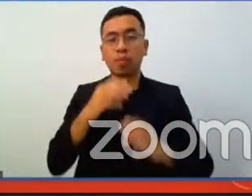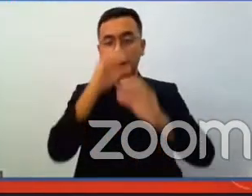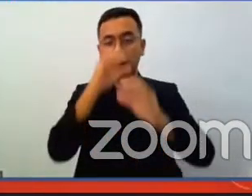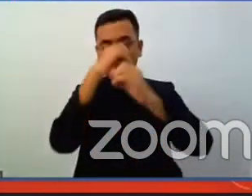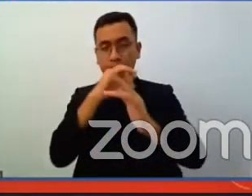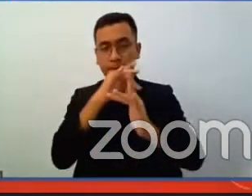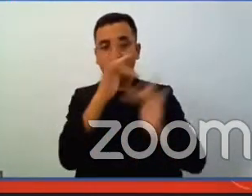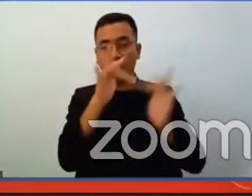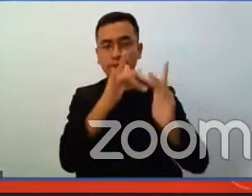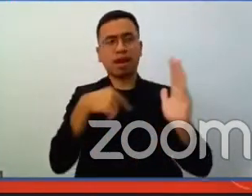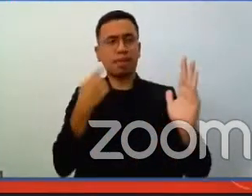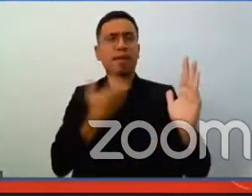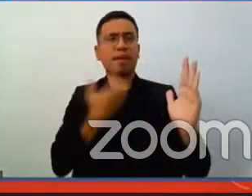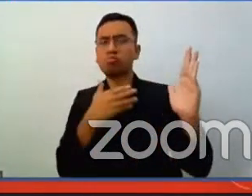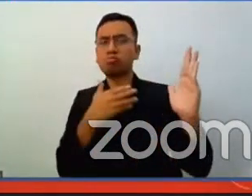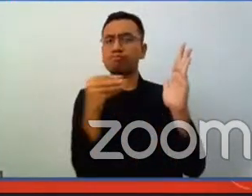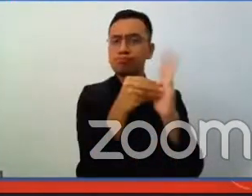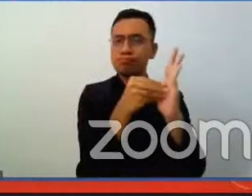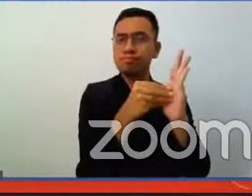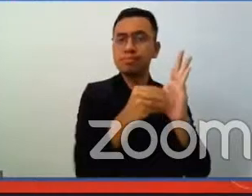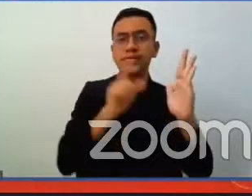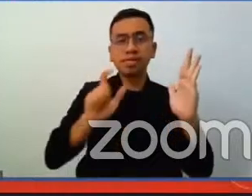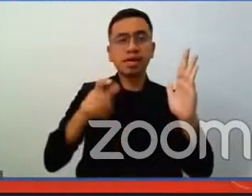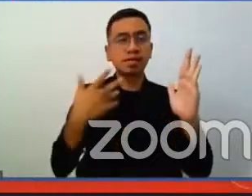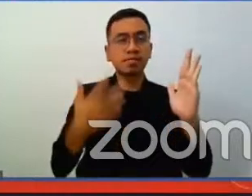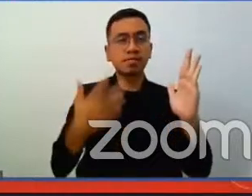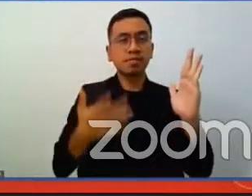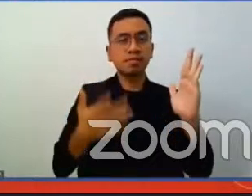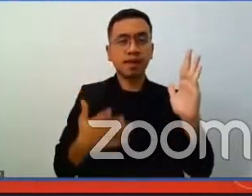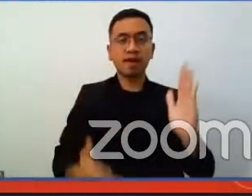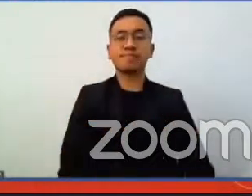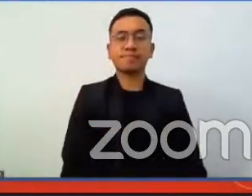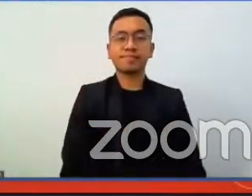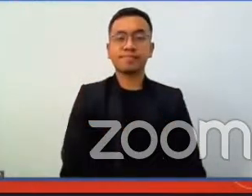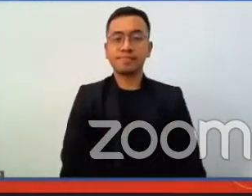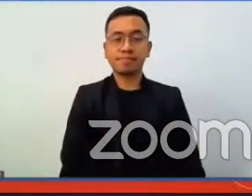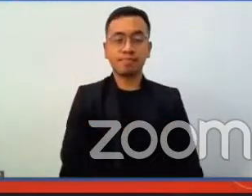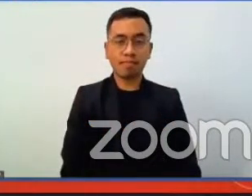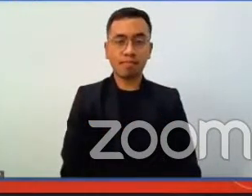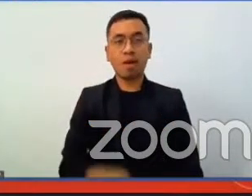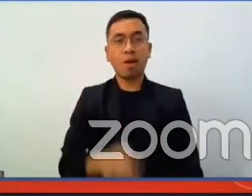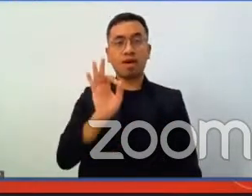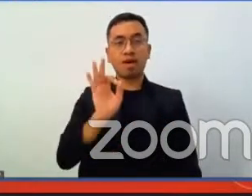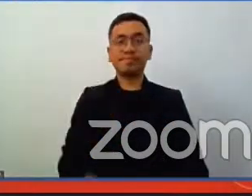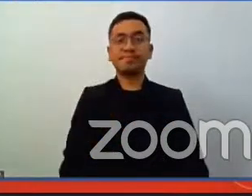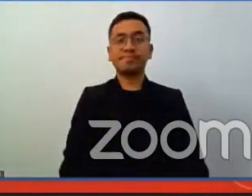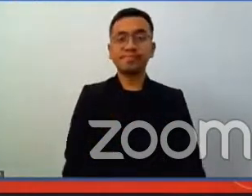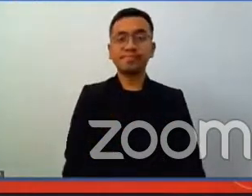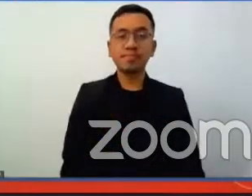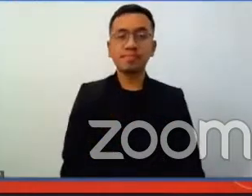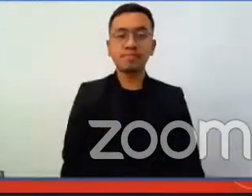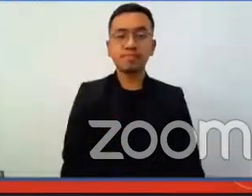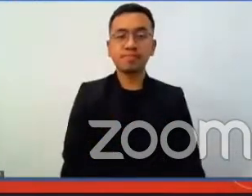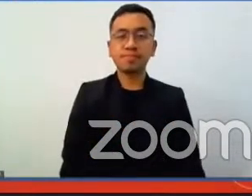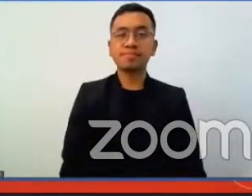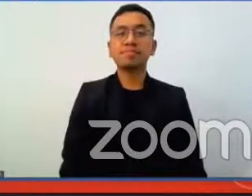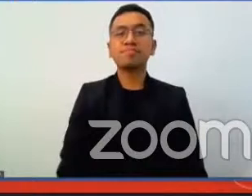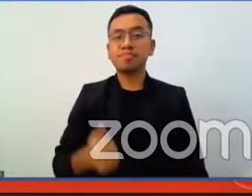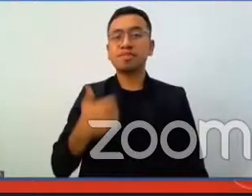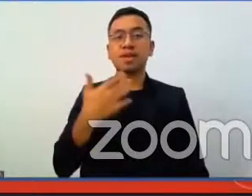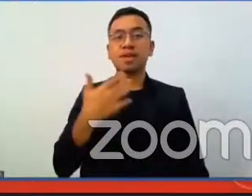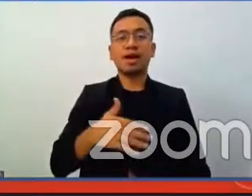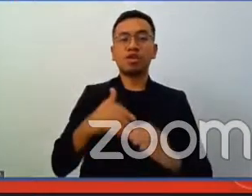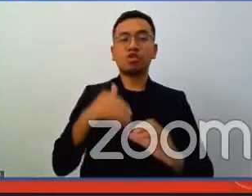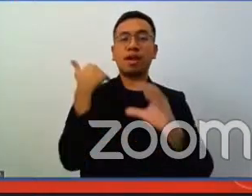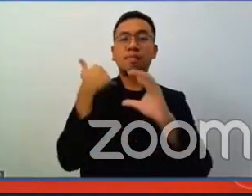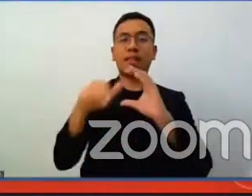minimal kontennya? Silakan Pak Andi. Oke, siap. Oke, nanti untuk berkontribusi Bapak Ibu dapat kirimkan email ke